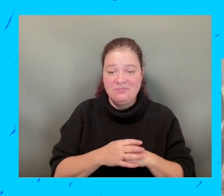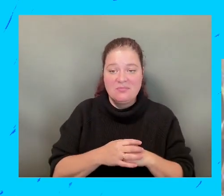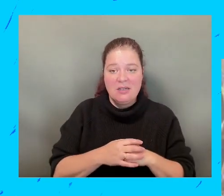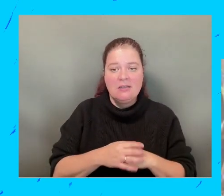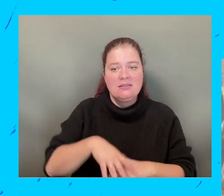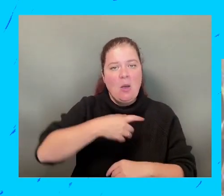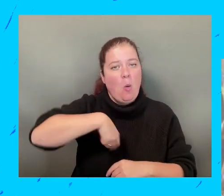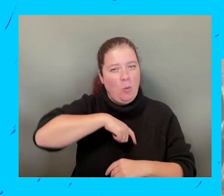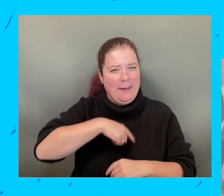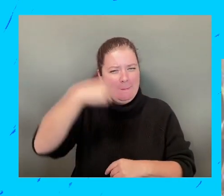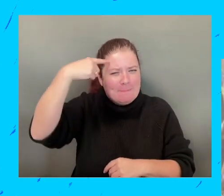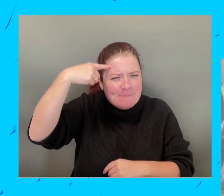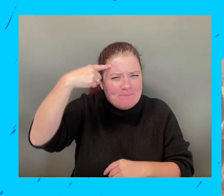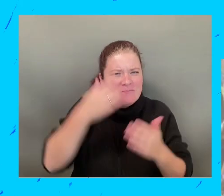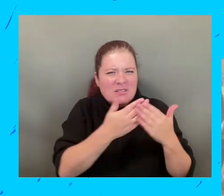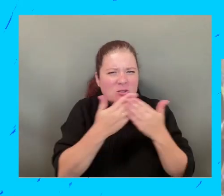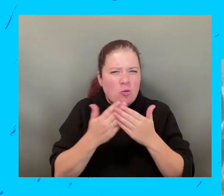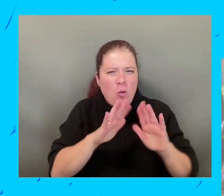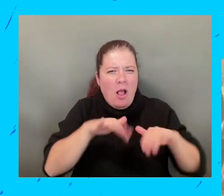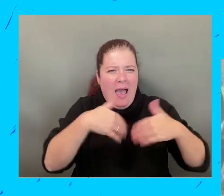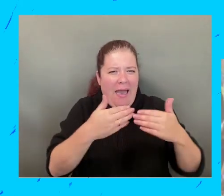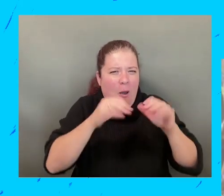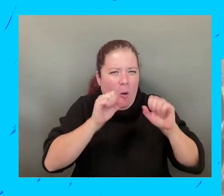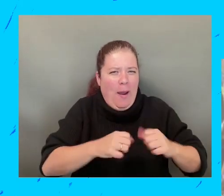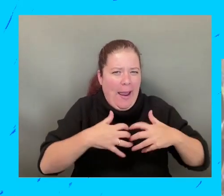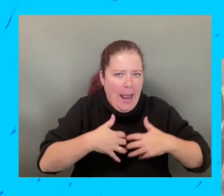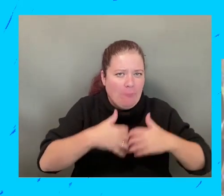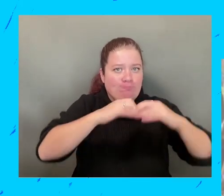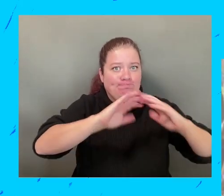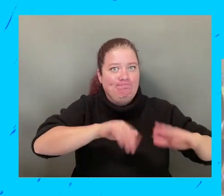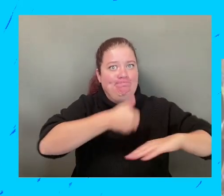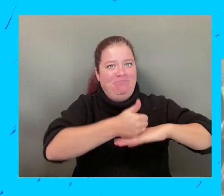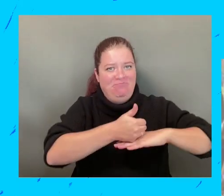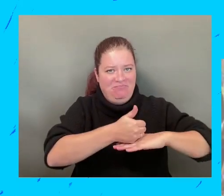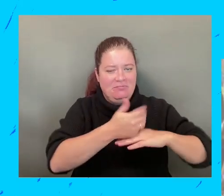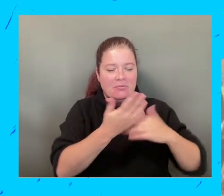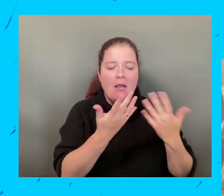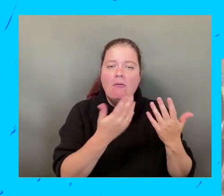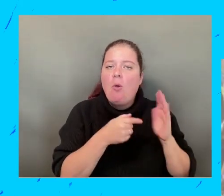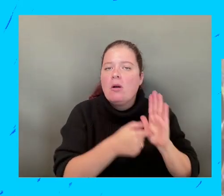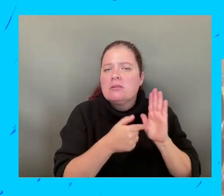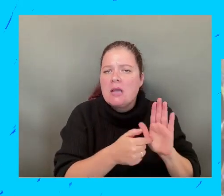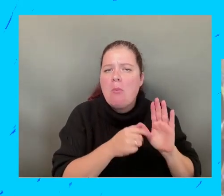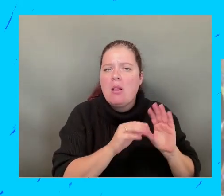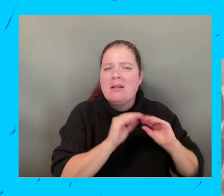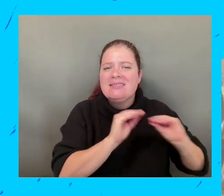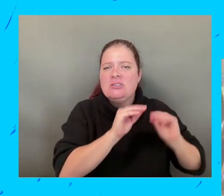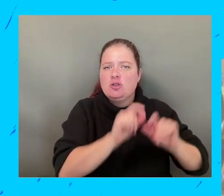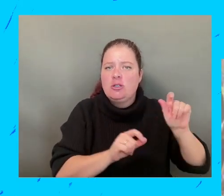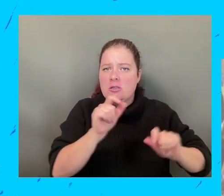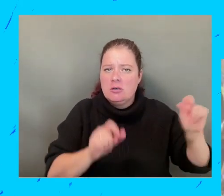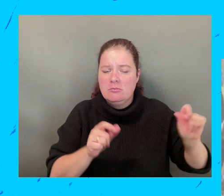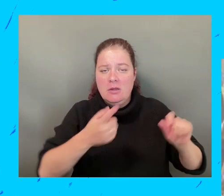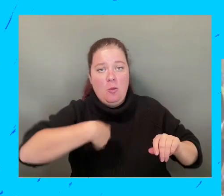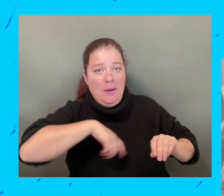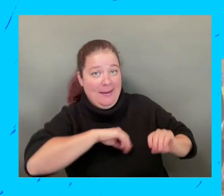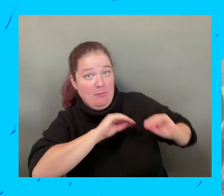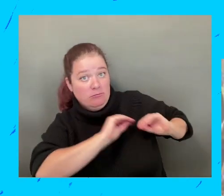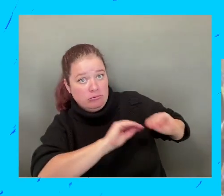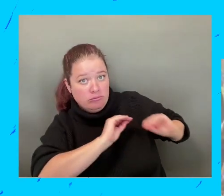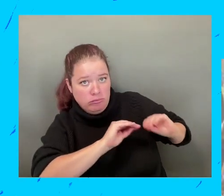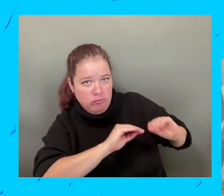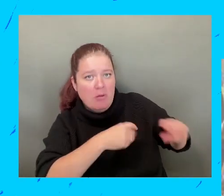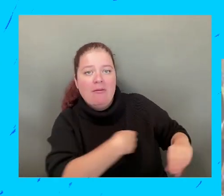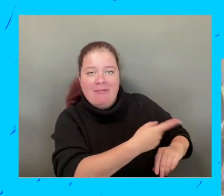ne sont pas dans les écoles et donc nous entendons les directeurs et nous formons les professeurs pour qu'ils puissent